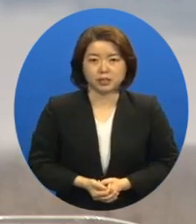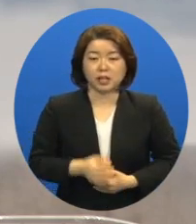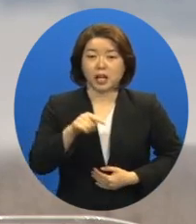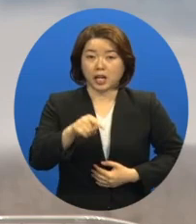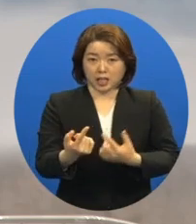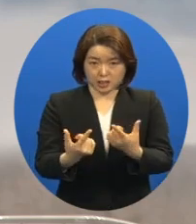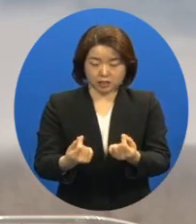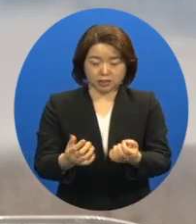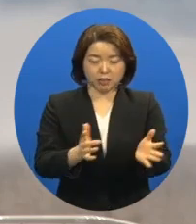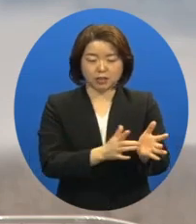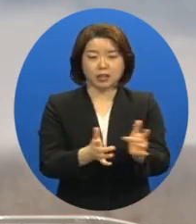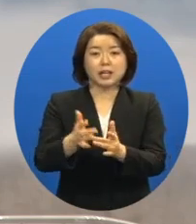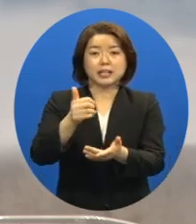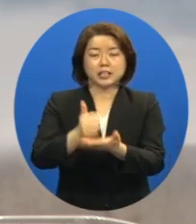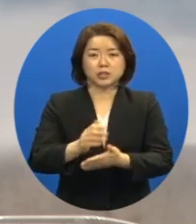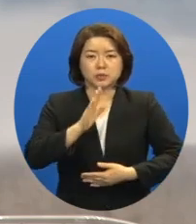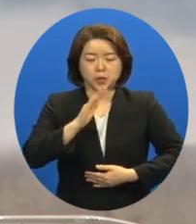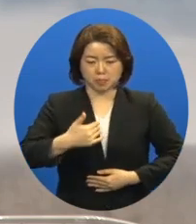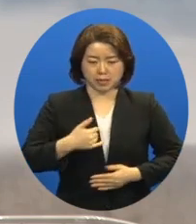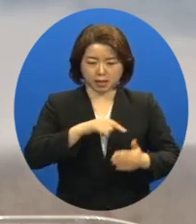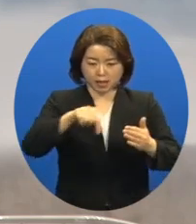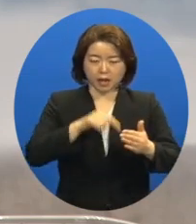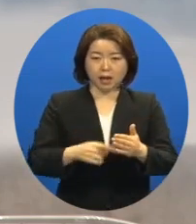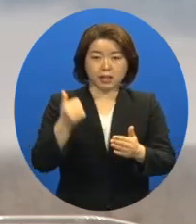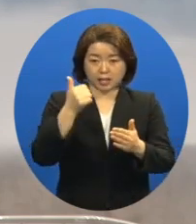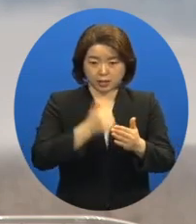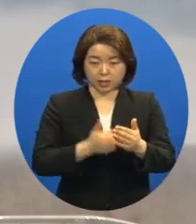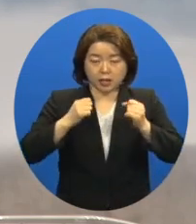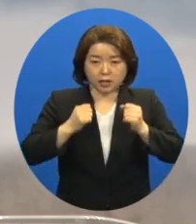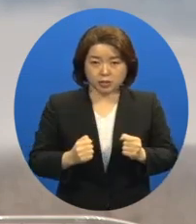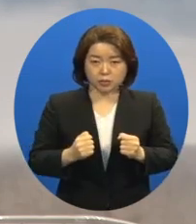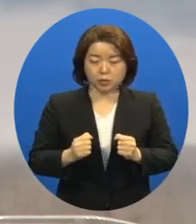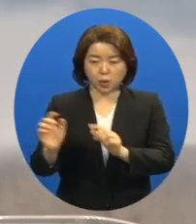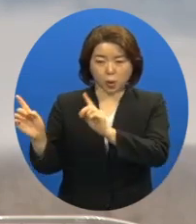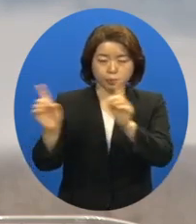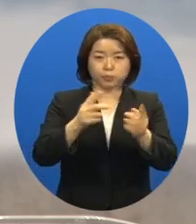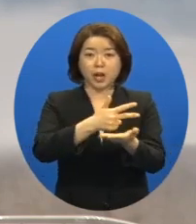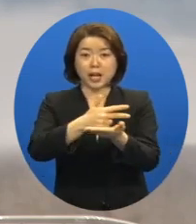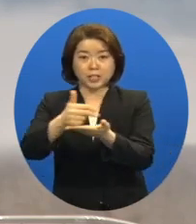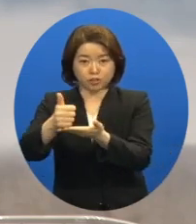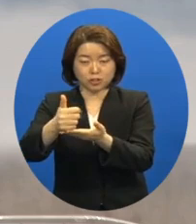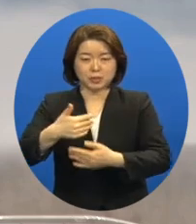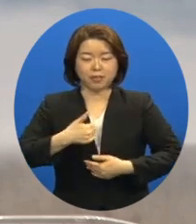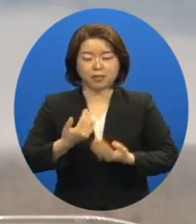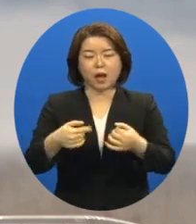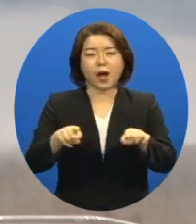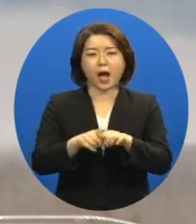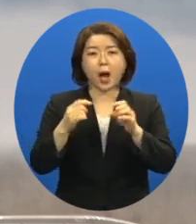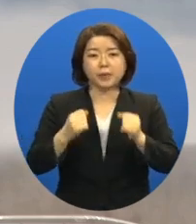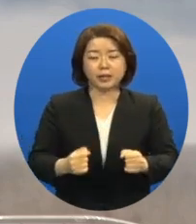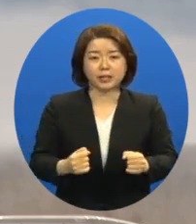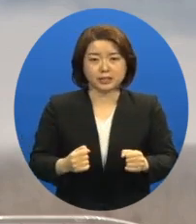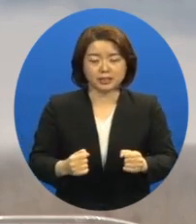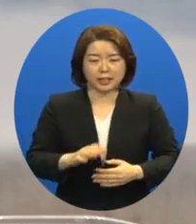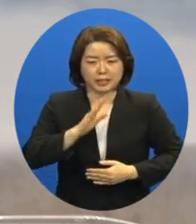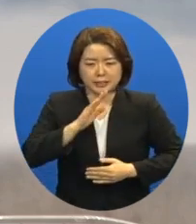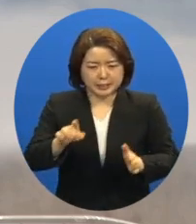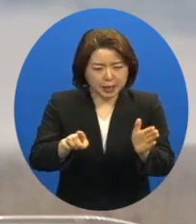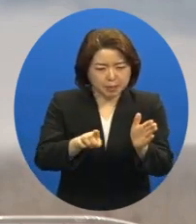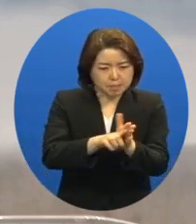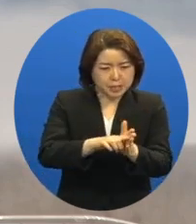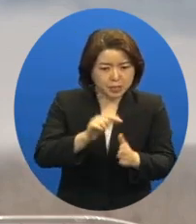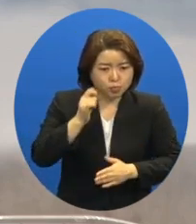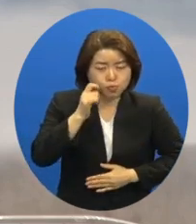그렇게 예수님께서 정말 내 안에 계시고 부활의 주님이 지금 나와 함께 계시다는 게 진짜 믿어지지